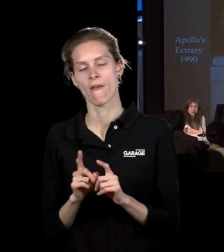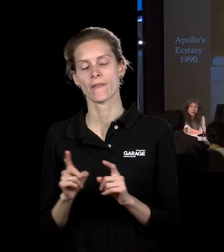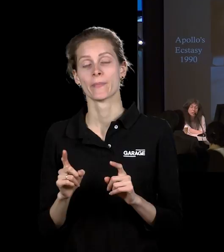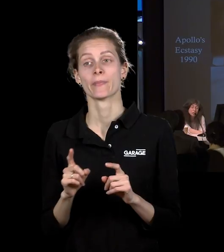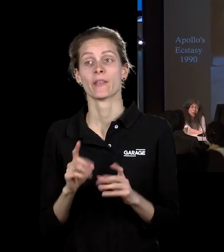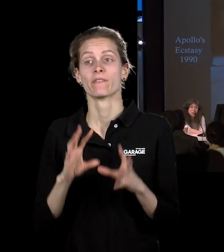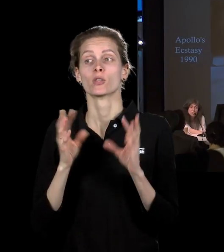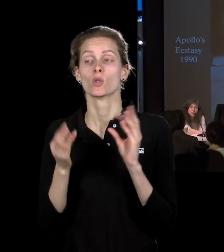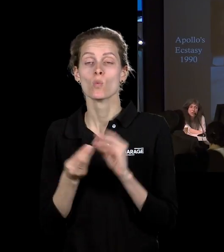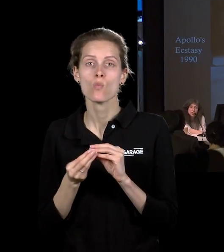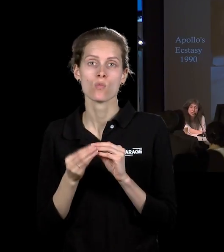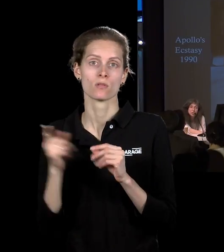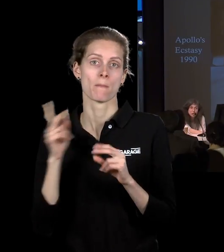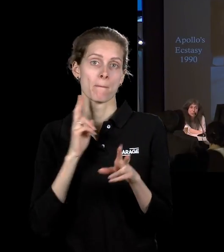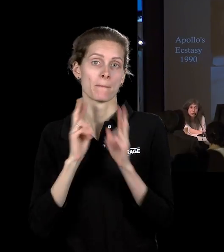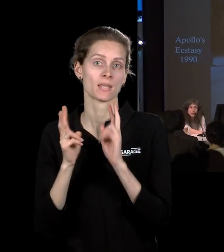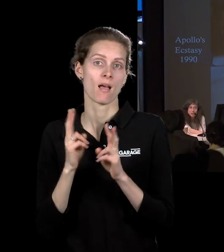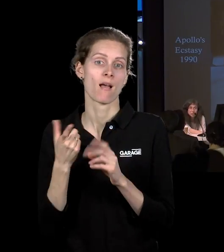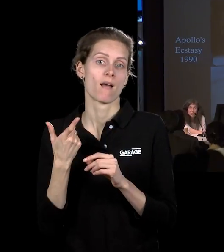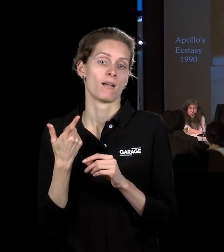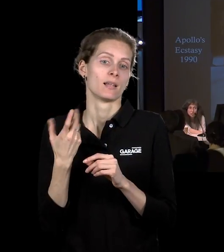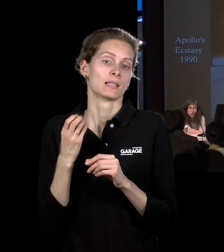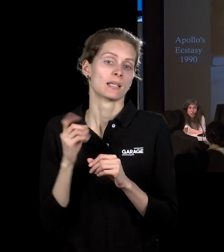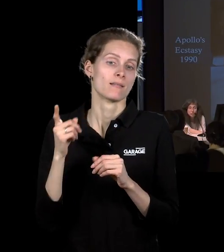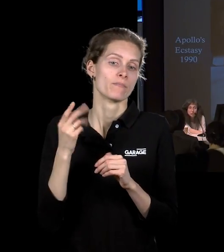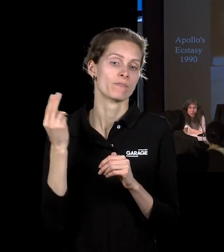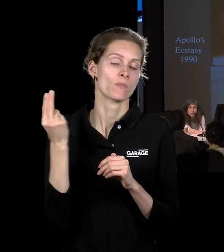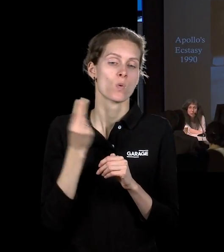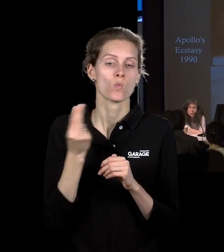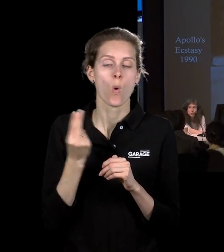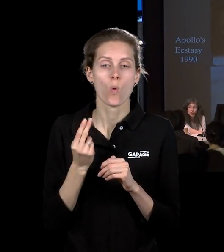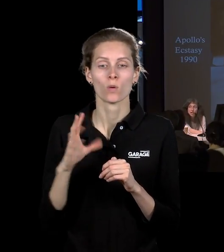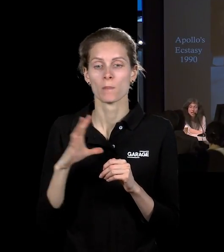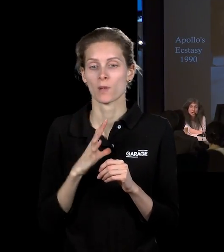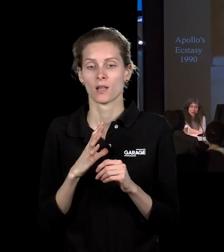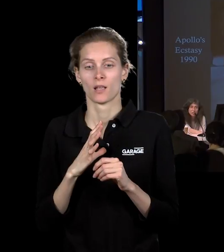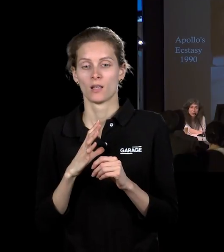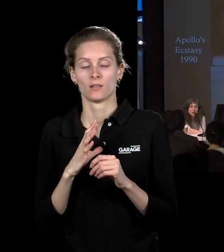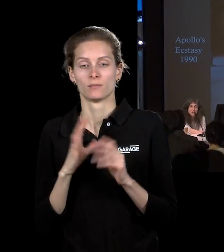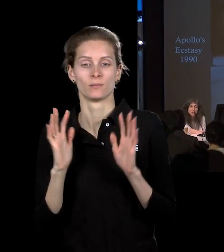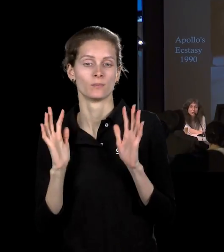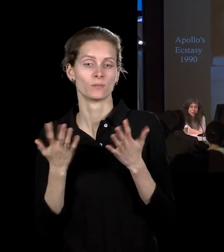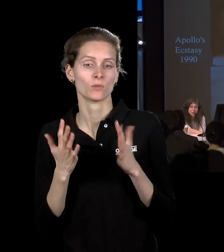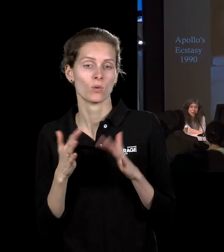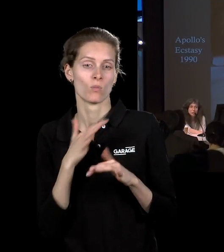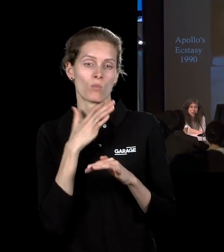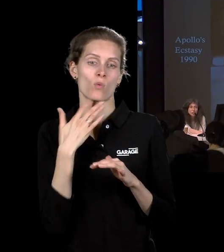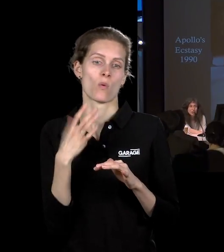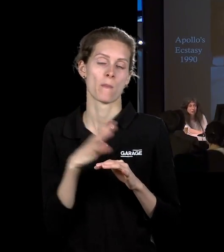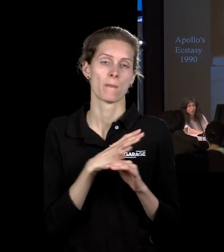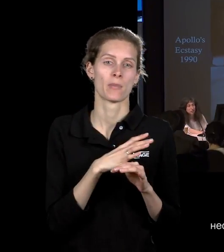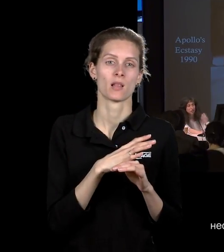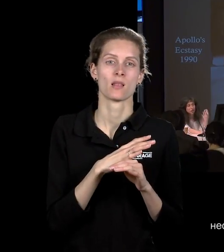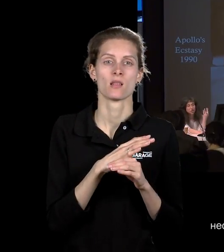где половина работ принадлежала художникам-аутсайдерам, художникам арт-брюта, где было очень много visionary art, было довольно